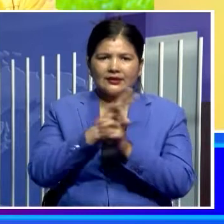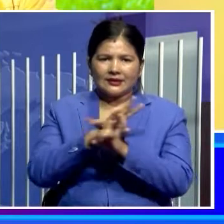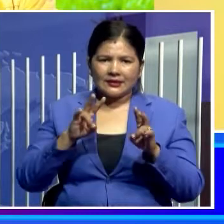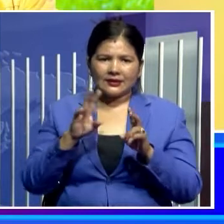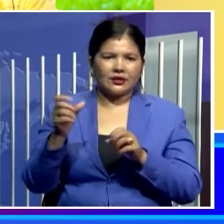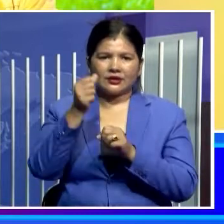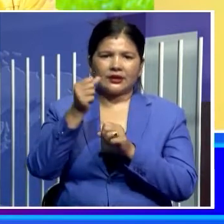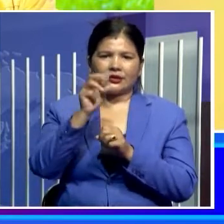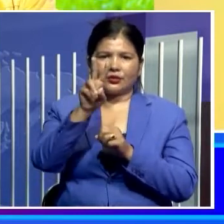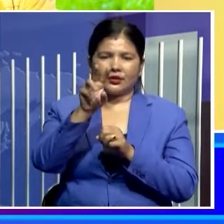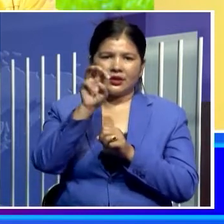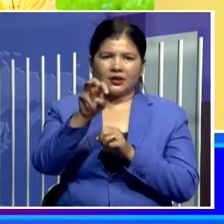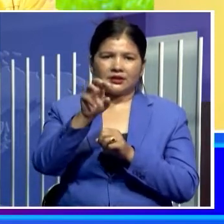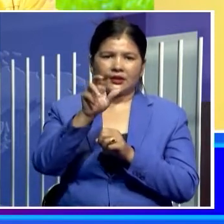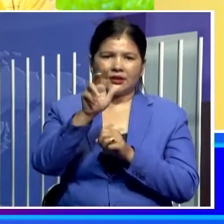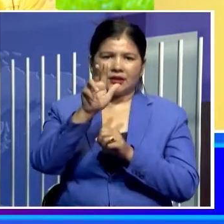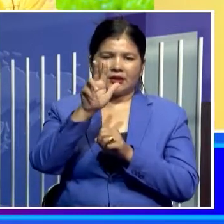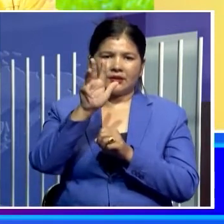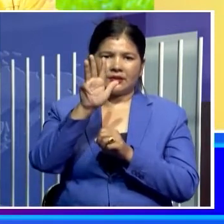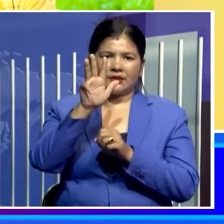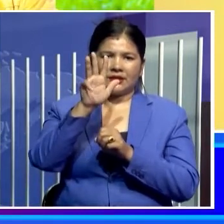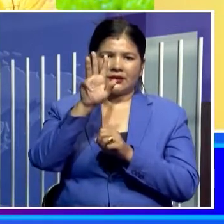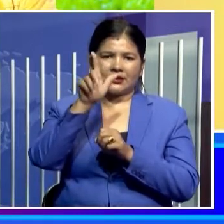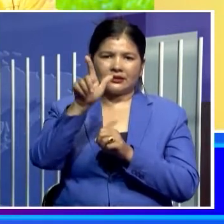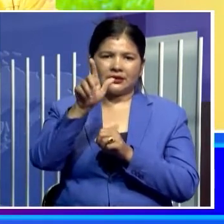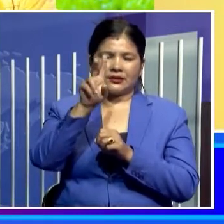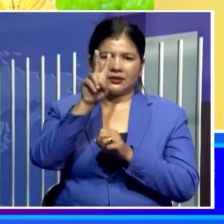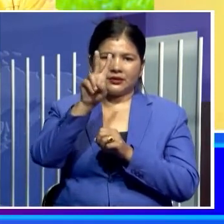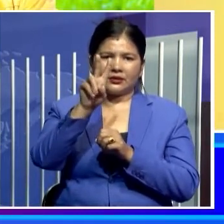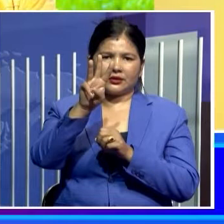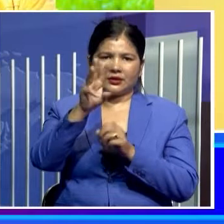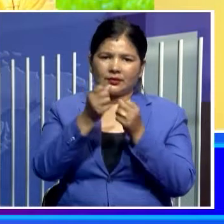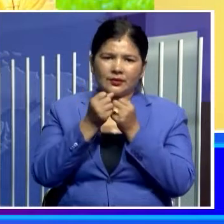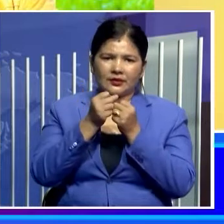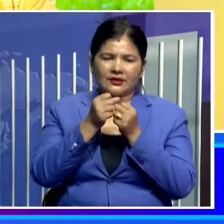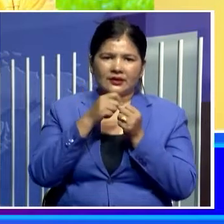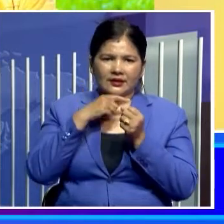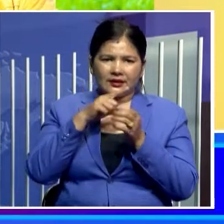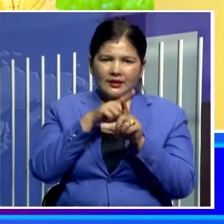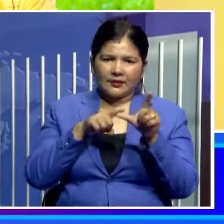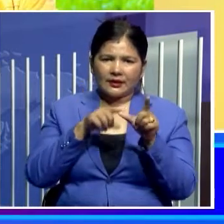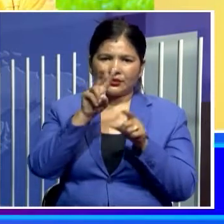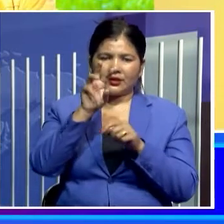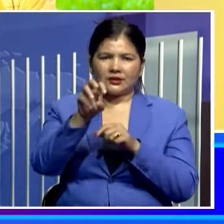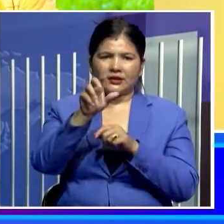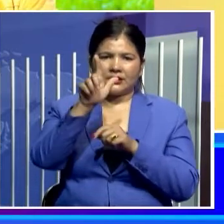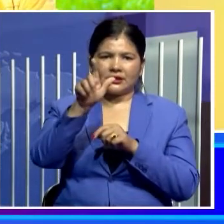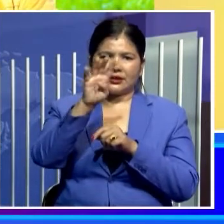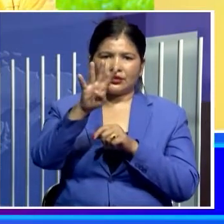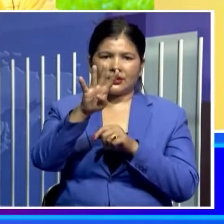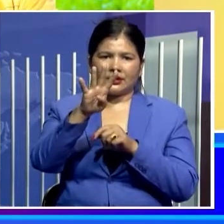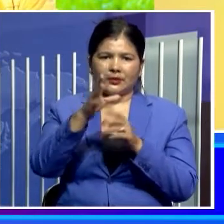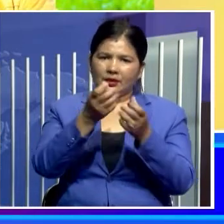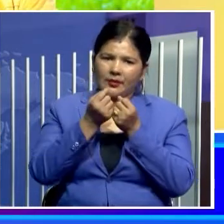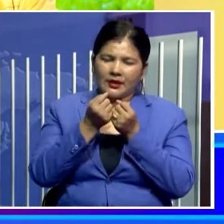अधिकारीले 2,273 मत प्राप्त गर्नुभएको छ भने, एमाले तर्फबाट कन्दकला राणाले 2,094 मत प्राप्त गरेको जानकारी मैले